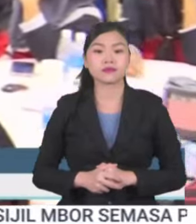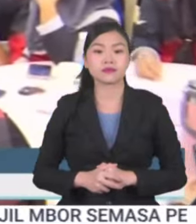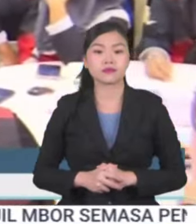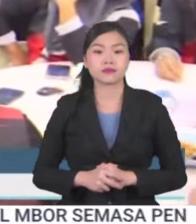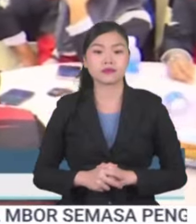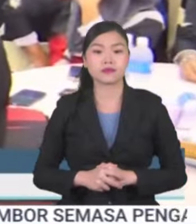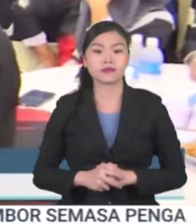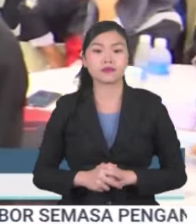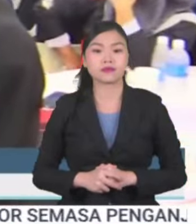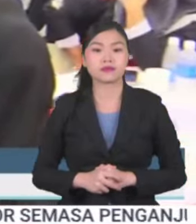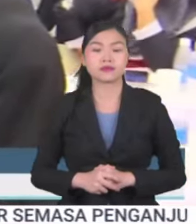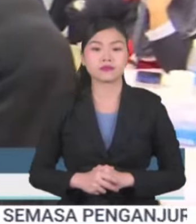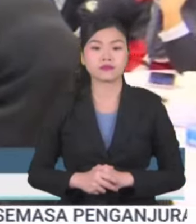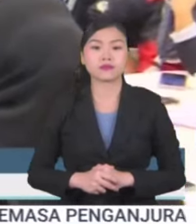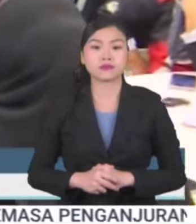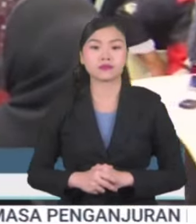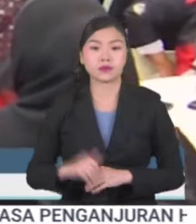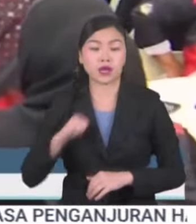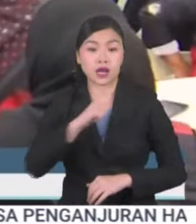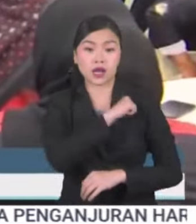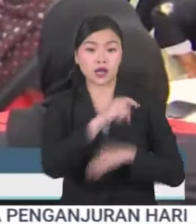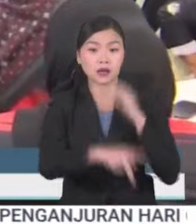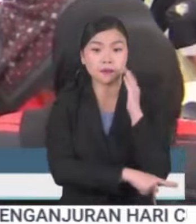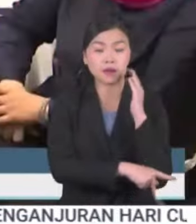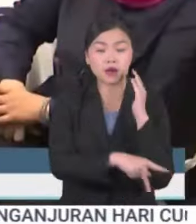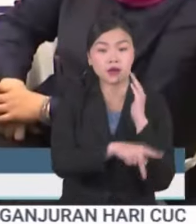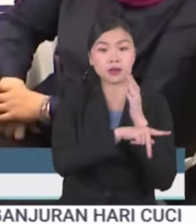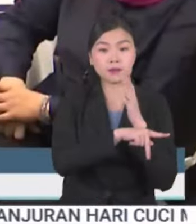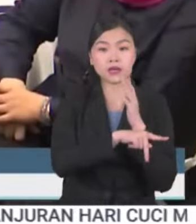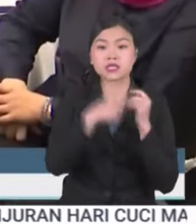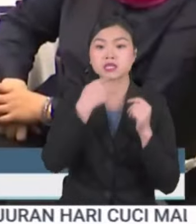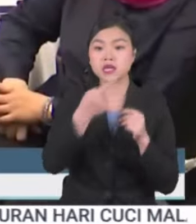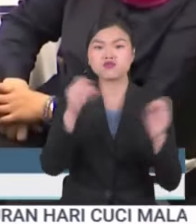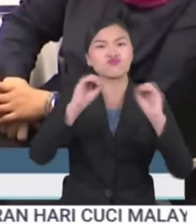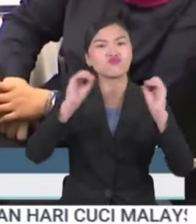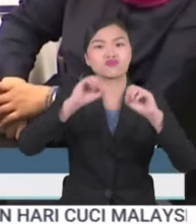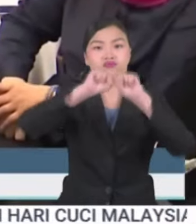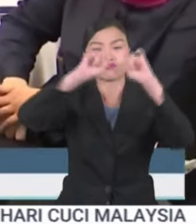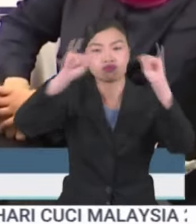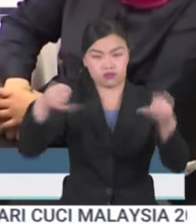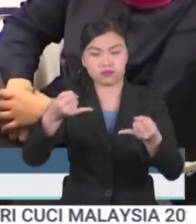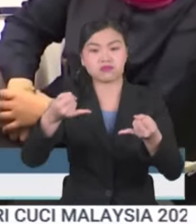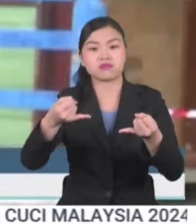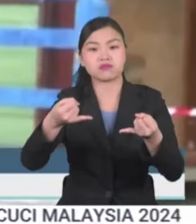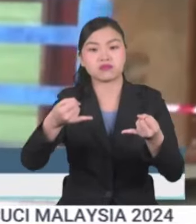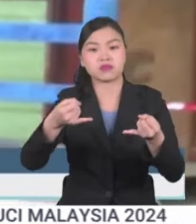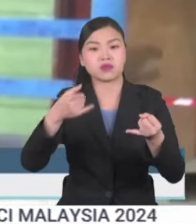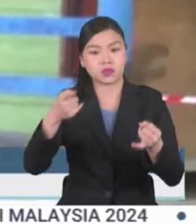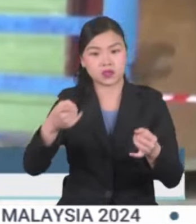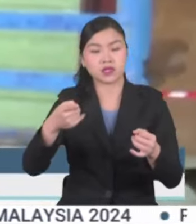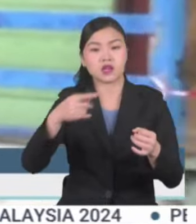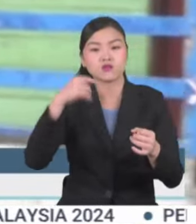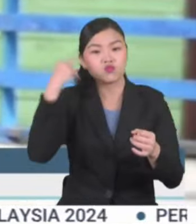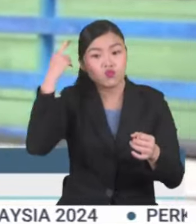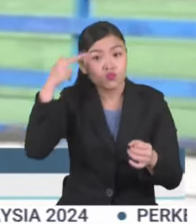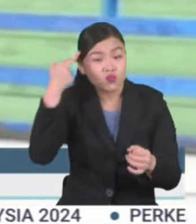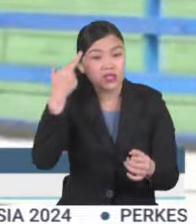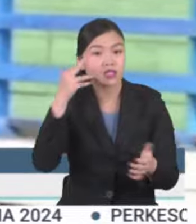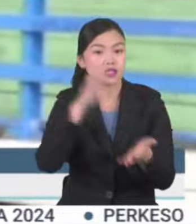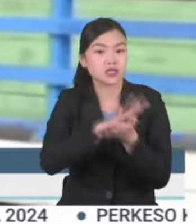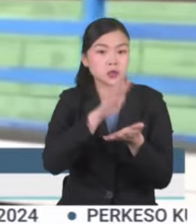berkenaan menurut ahli parlimen Tawau Datuk lfui ketiadaan sijil tersebut merupakan salah satu punca